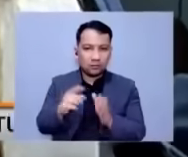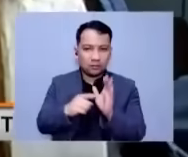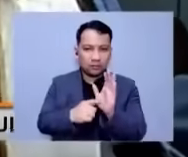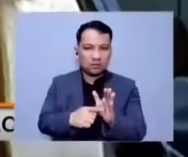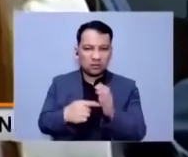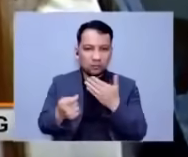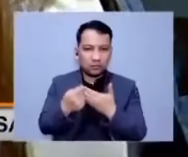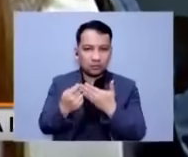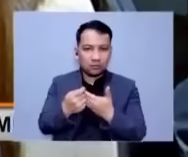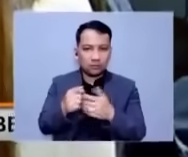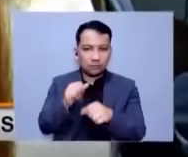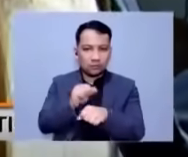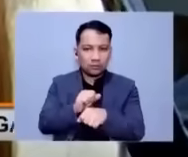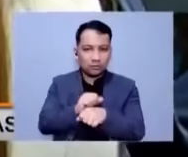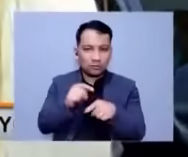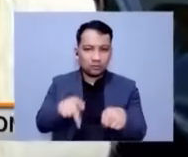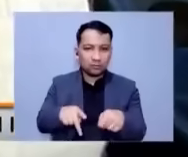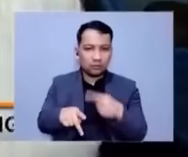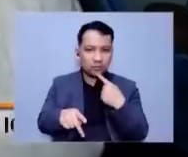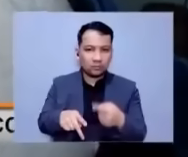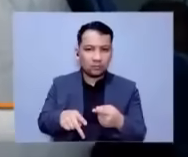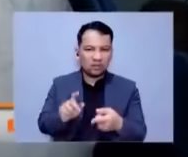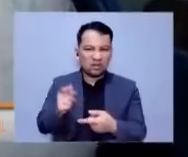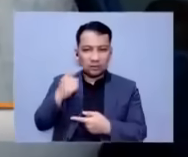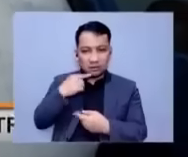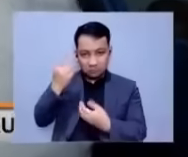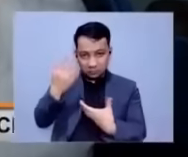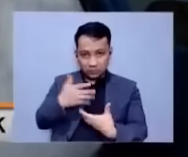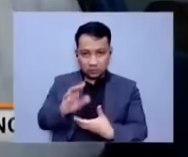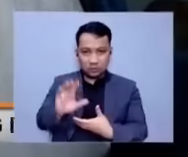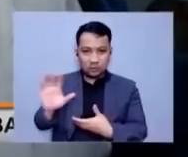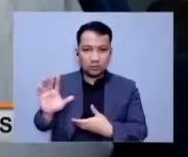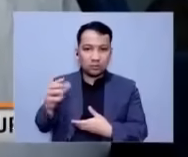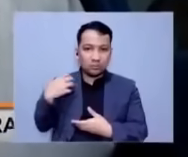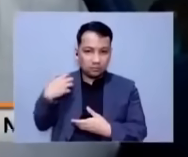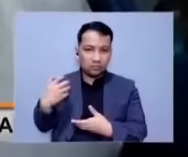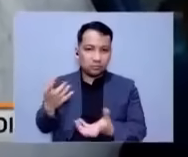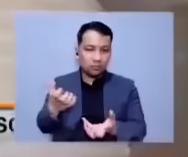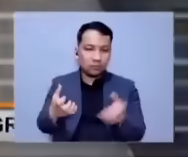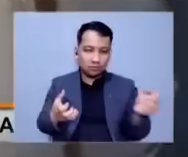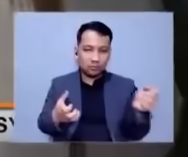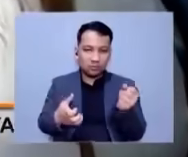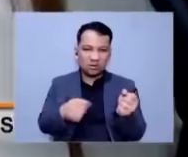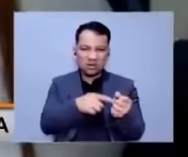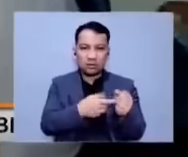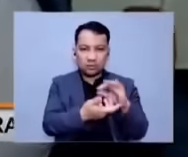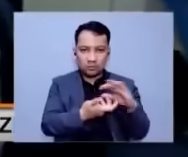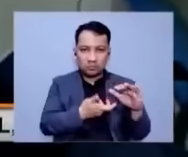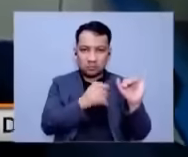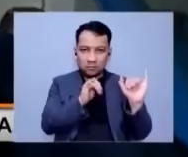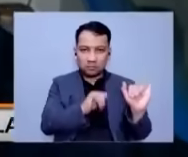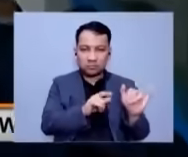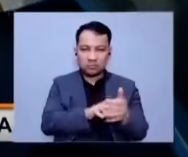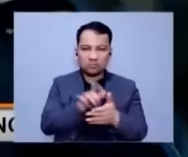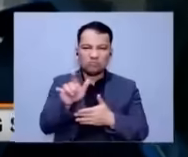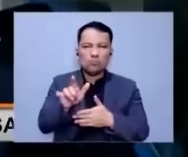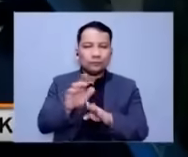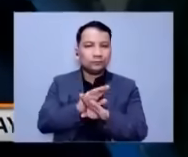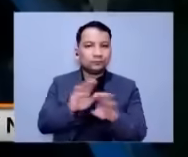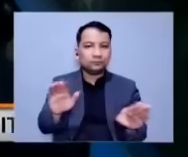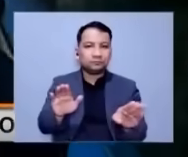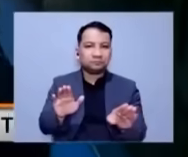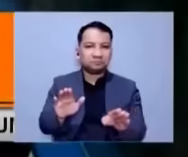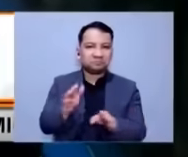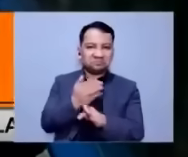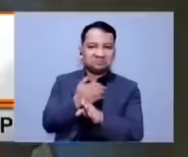working permit yun, sir, kapag sinabi ni employer na gusto na niya mapagpunta doon yung client. Hindi naman bumenta ang palusot